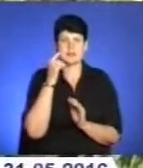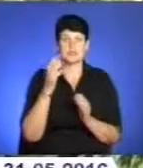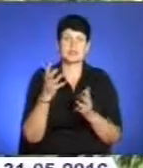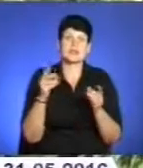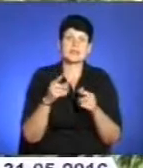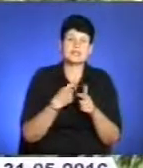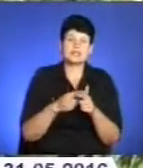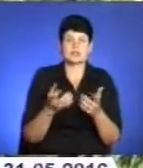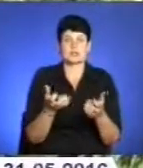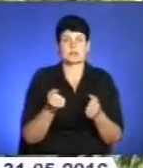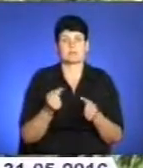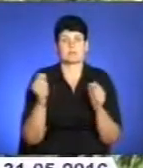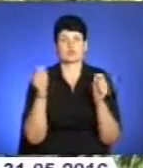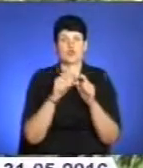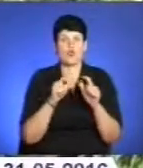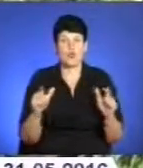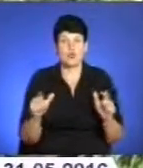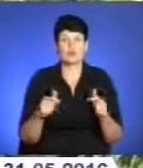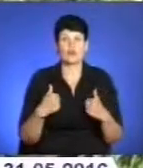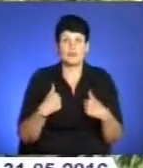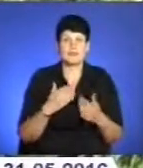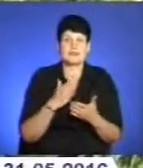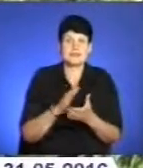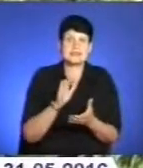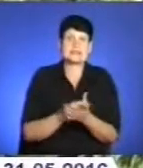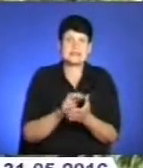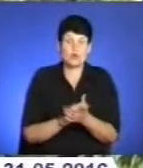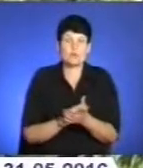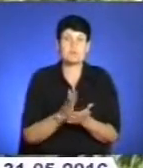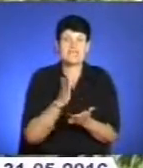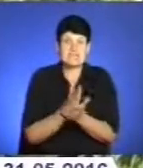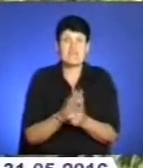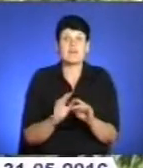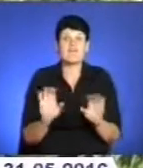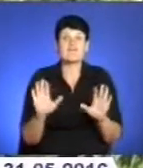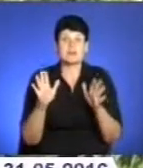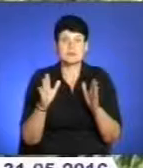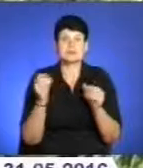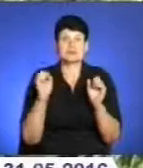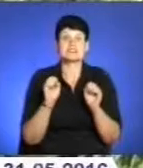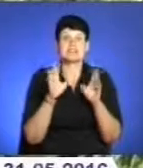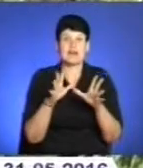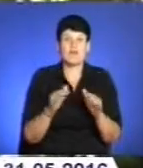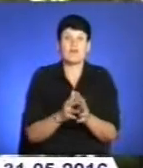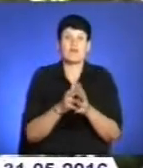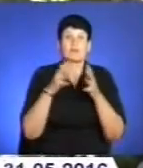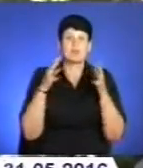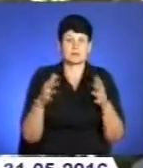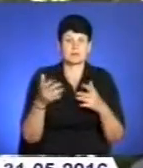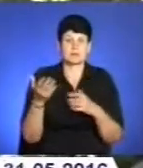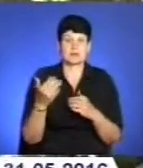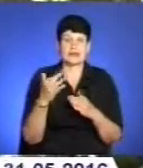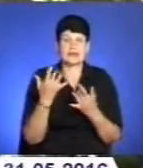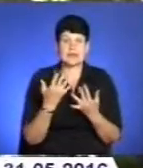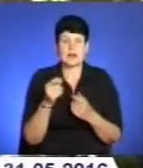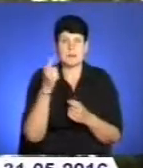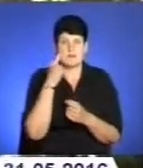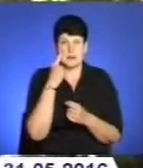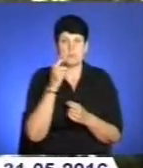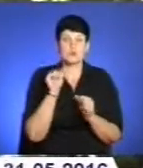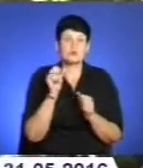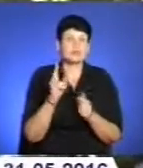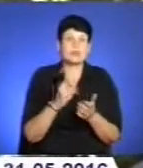балів. Тому я вважаю, якщо зібратися, атестацію могли здати всі. І навіть часто на